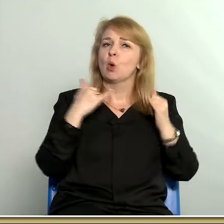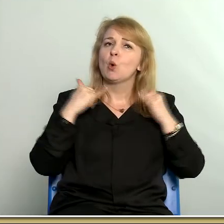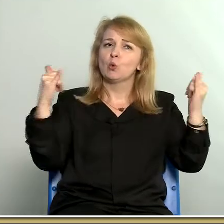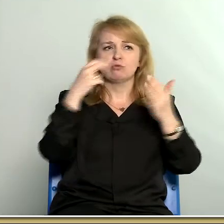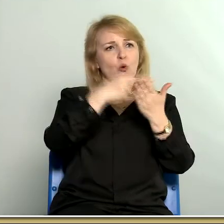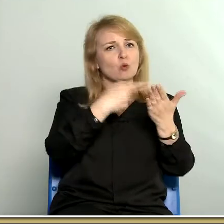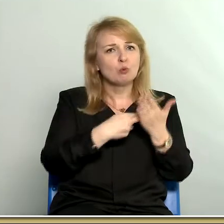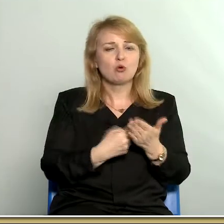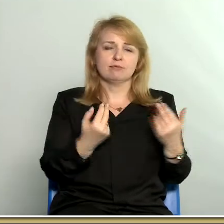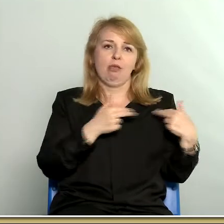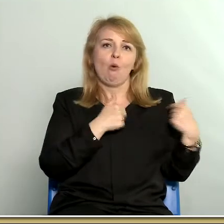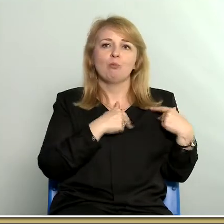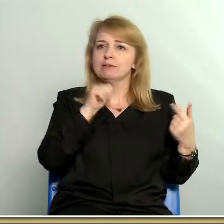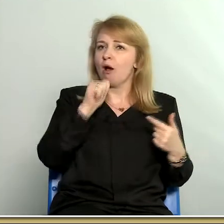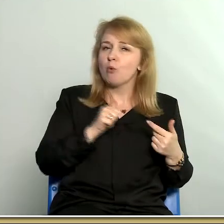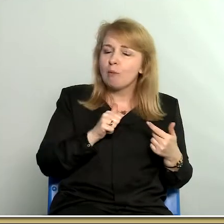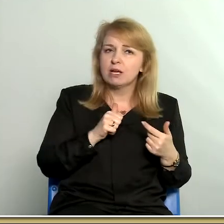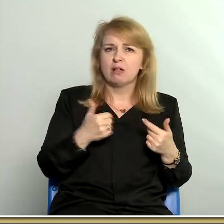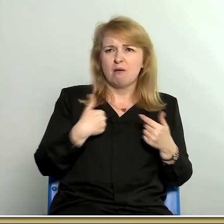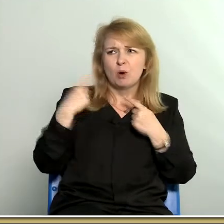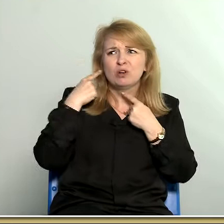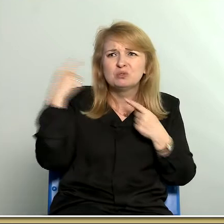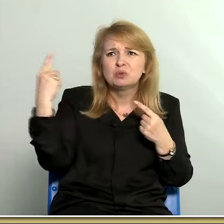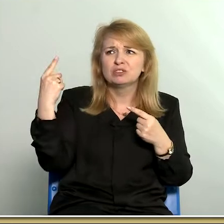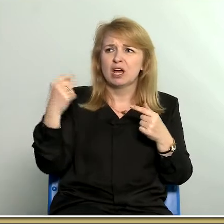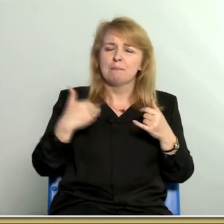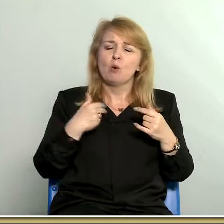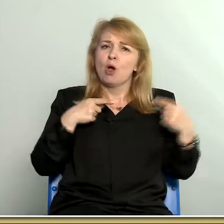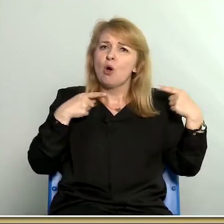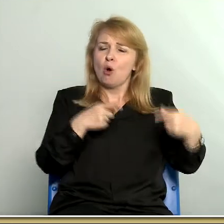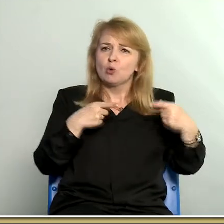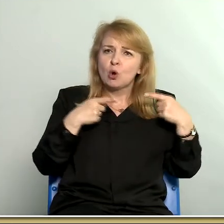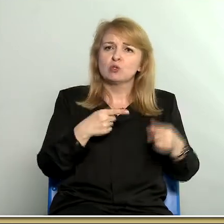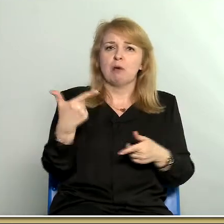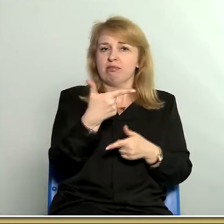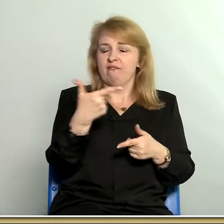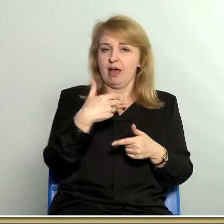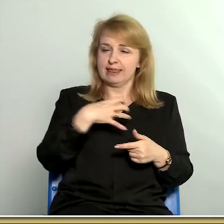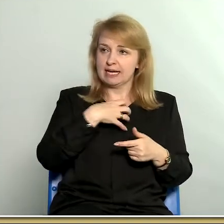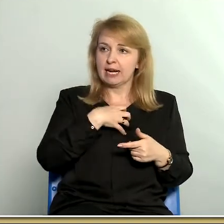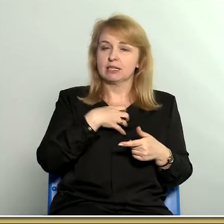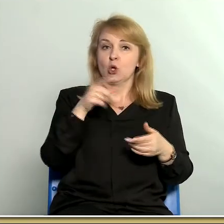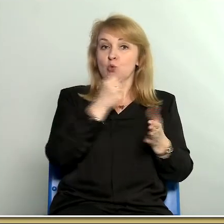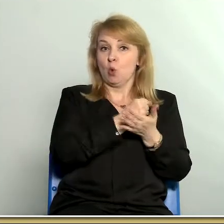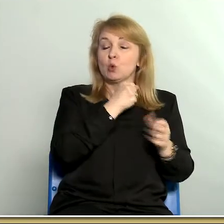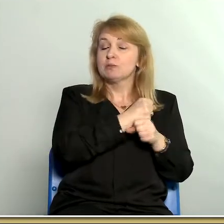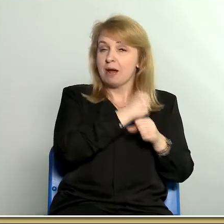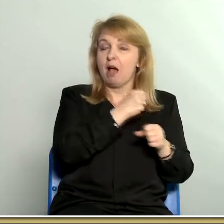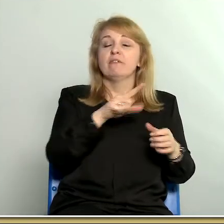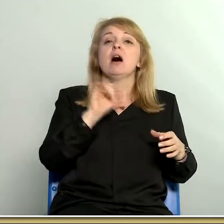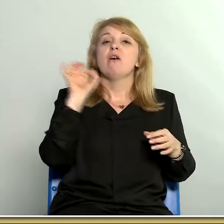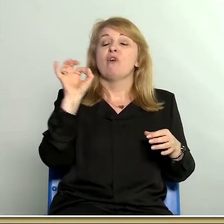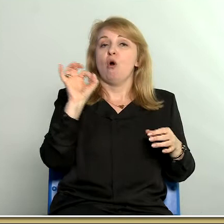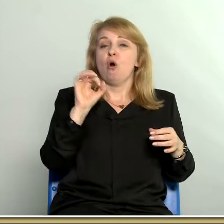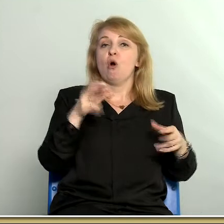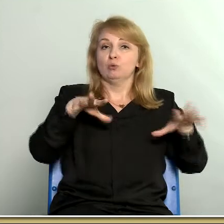Europejską, co przebijało w rozmowach z dwoma DG, z dwoma dyrekcjami, z dyrekcją do spraw zatrudnienia i dyrekcją do